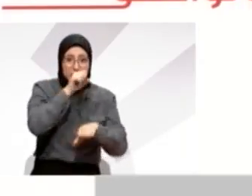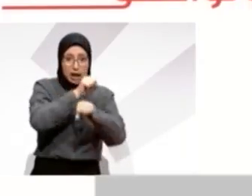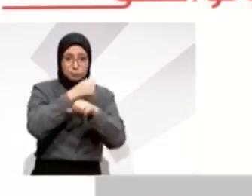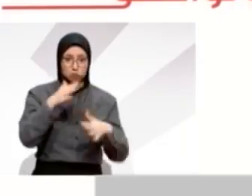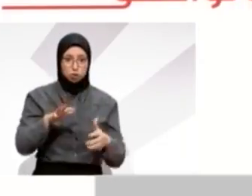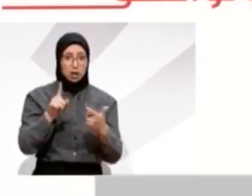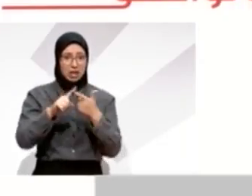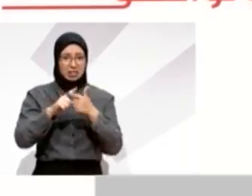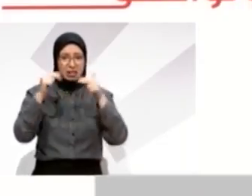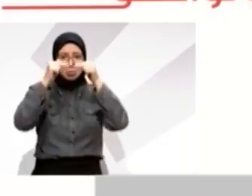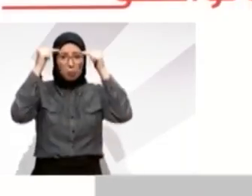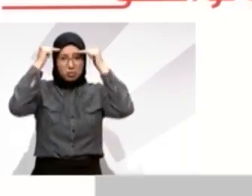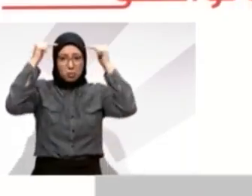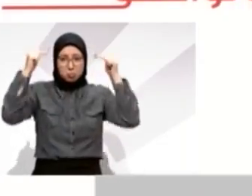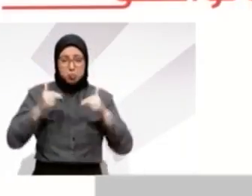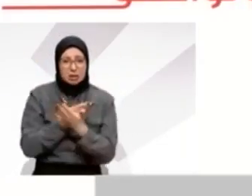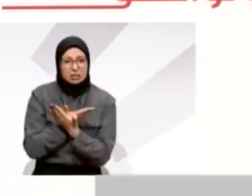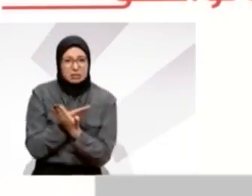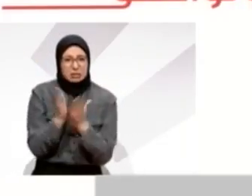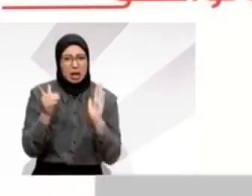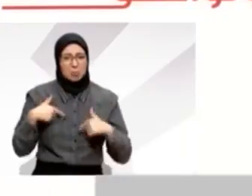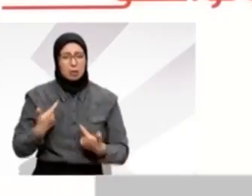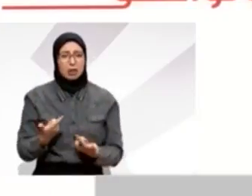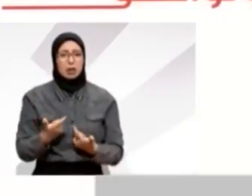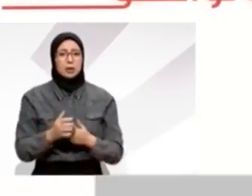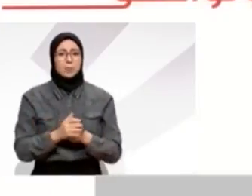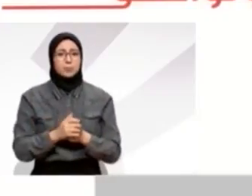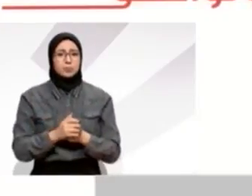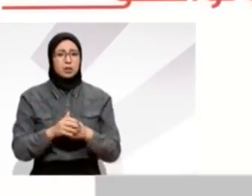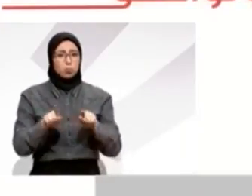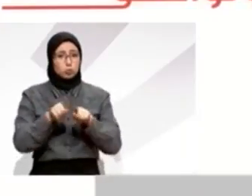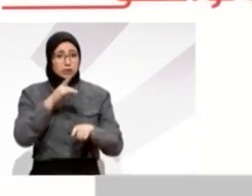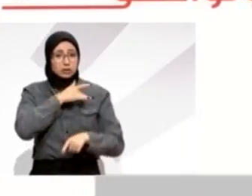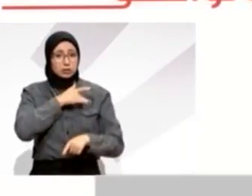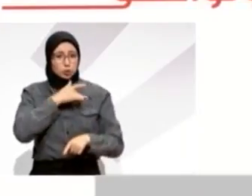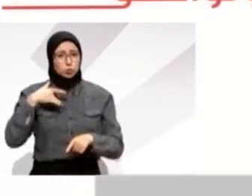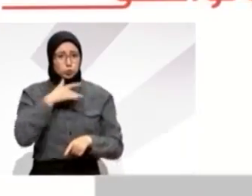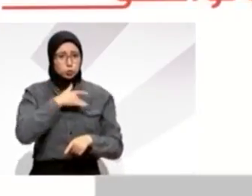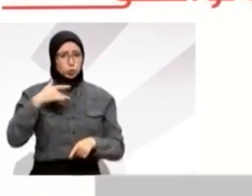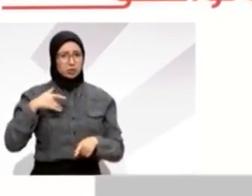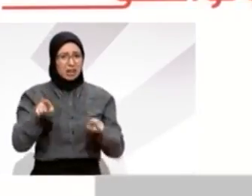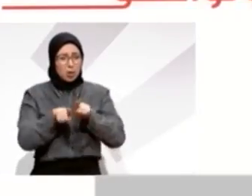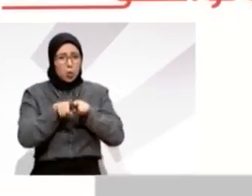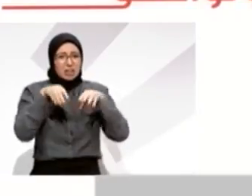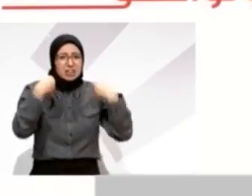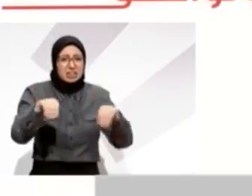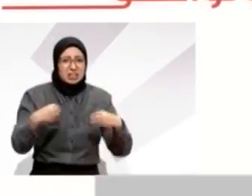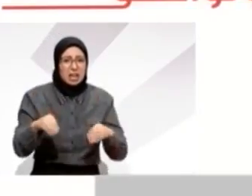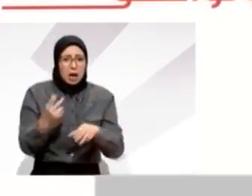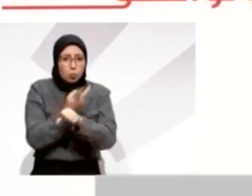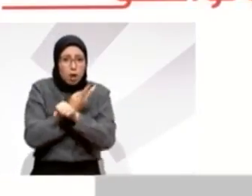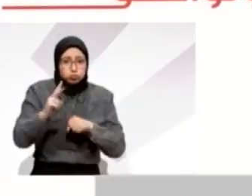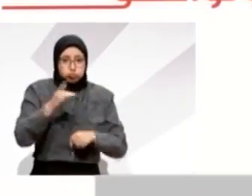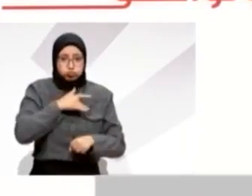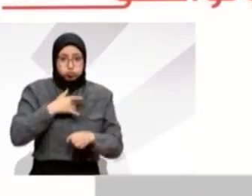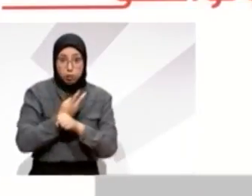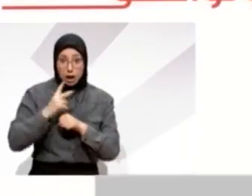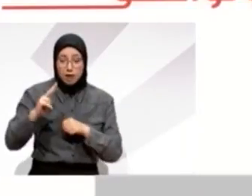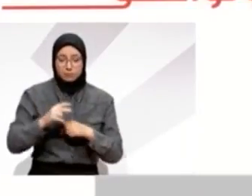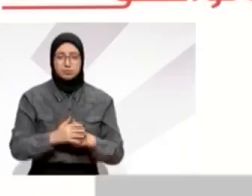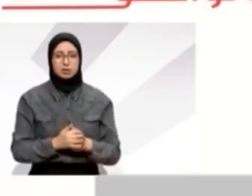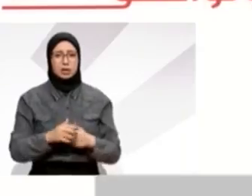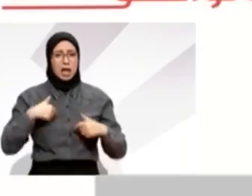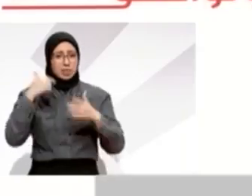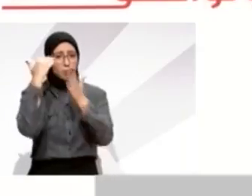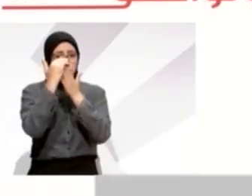وبمستوى علمي هزيل ثم وبشهاده الطبيه تشير الى انه يشكر من بعض الامراض هذا